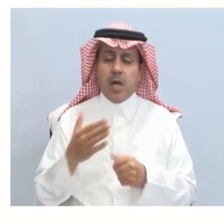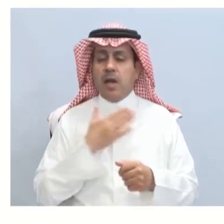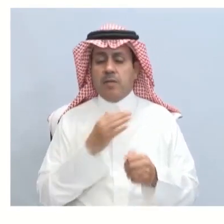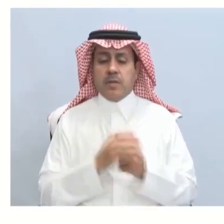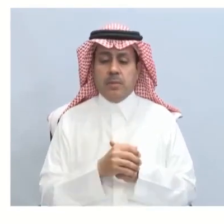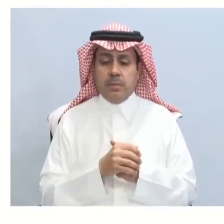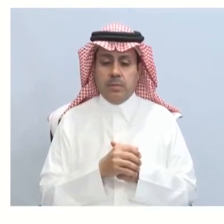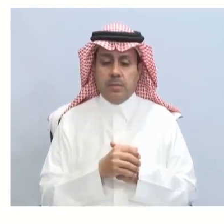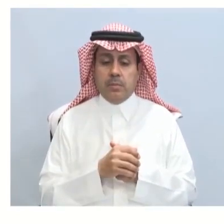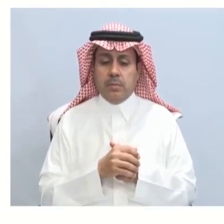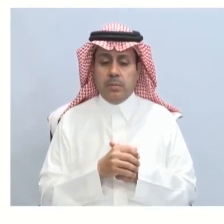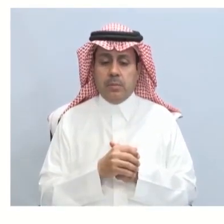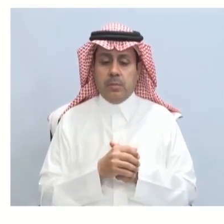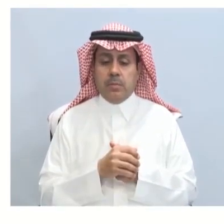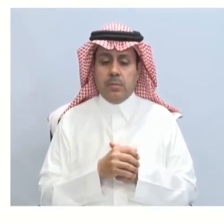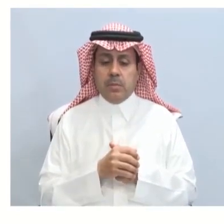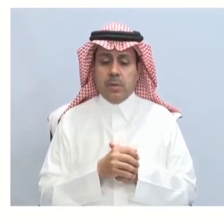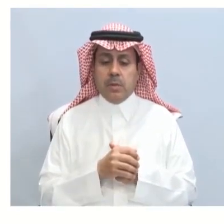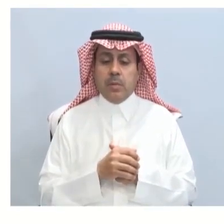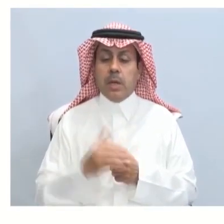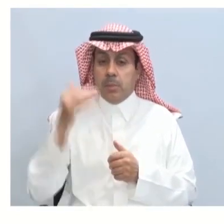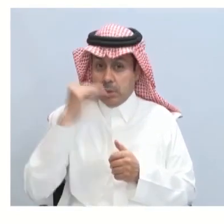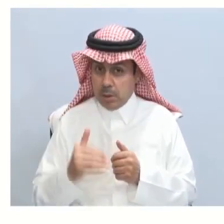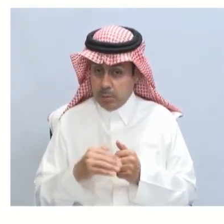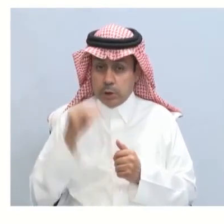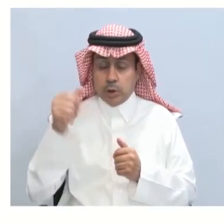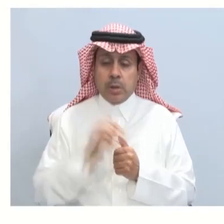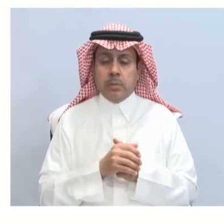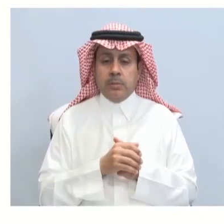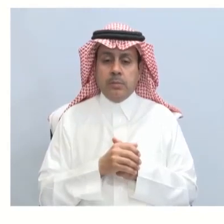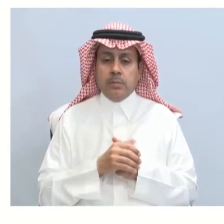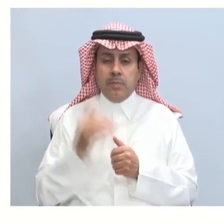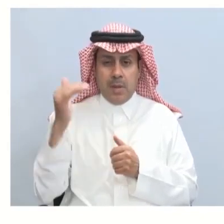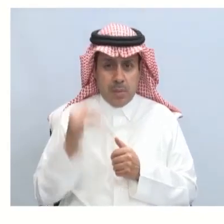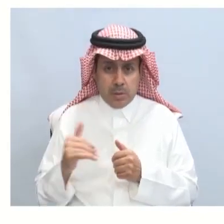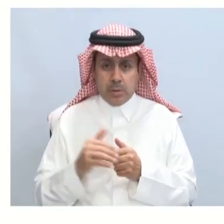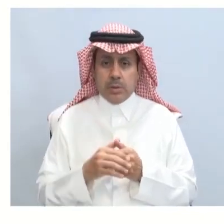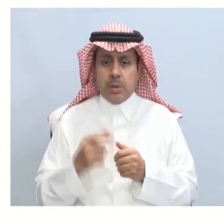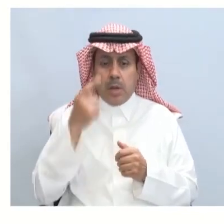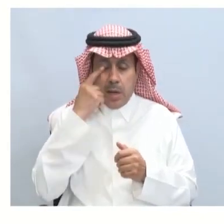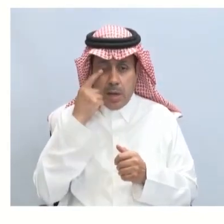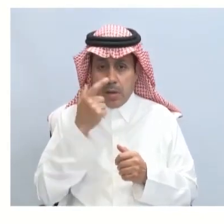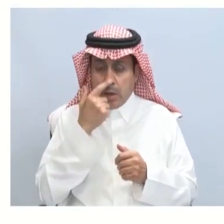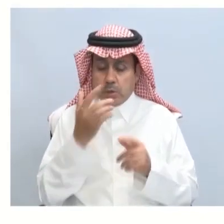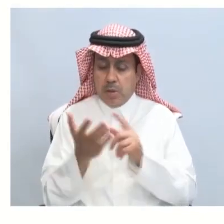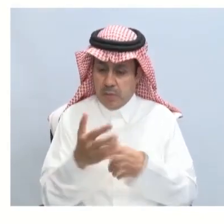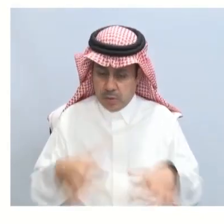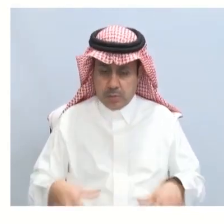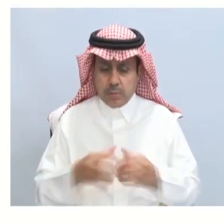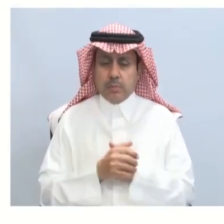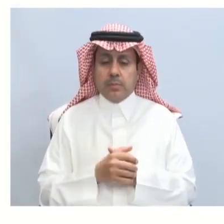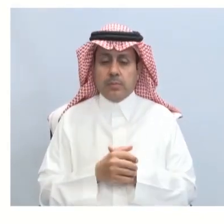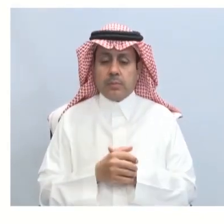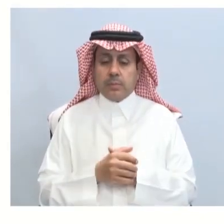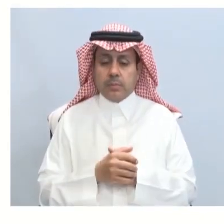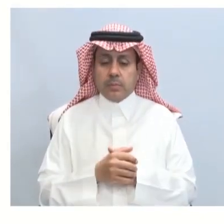الجنايه الجواب ايها الطلاب ما يترتب على الجنايه على مدون نفس الاطراف يعني العين او الانف او اليدين او غيره